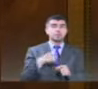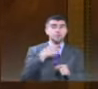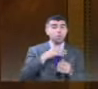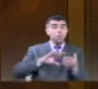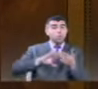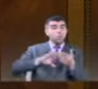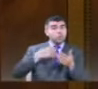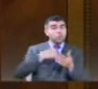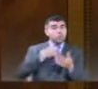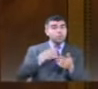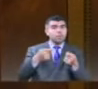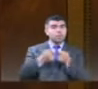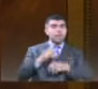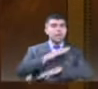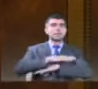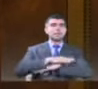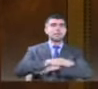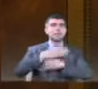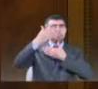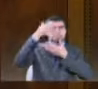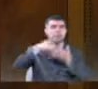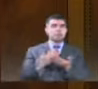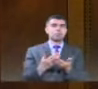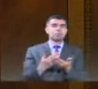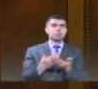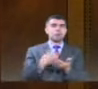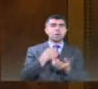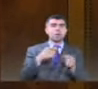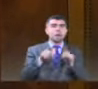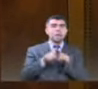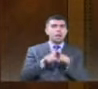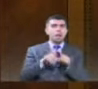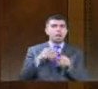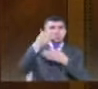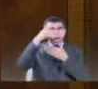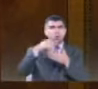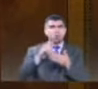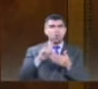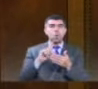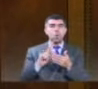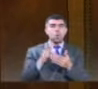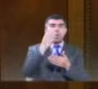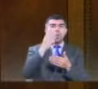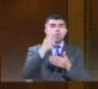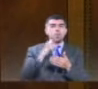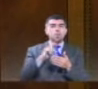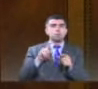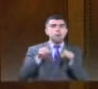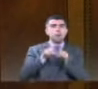كلها تتحترم المغرب وتتقدر المغرب وتتعتبر المغرب اليوم تجربة